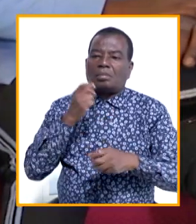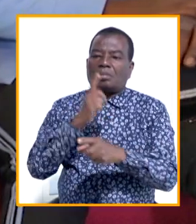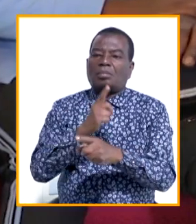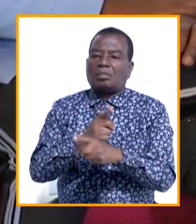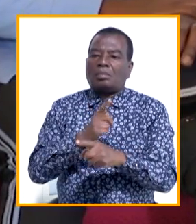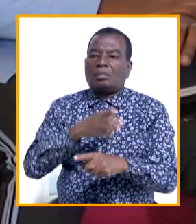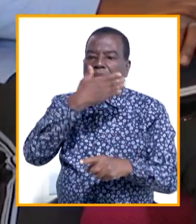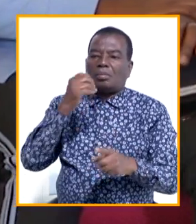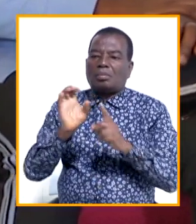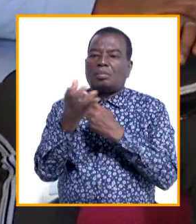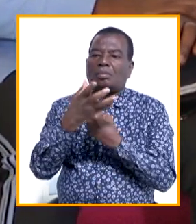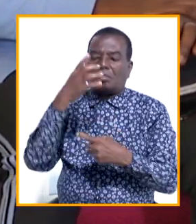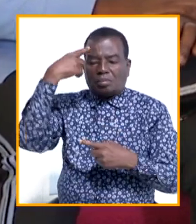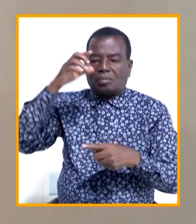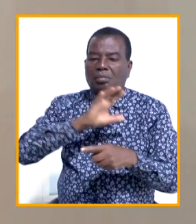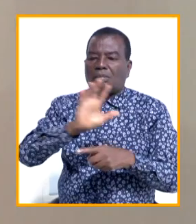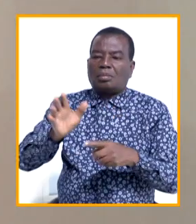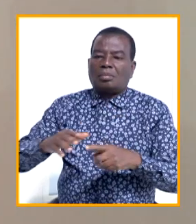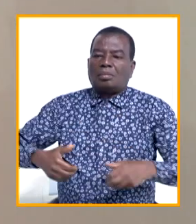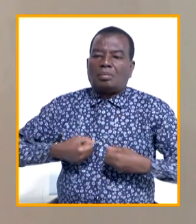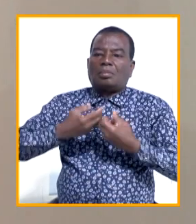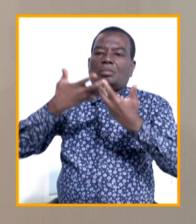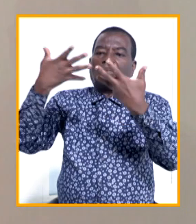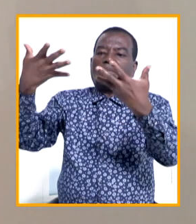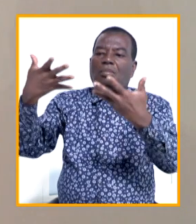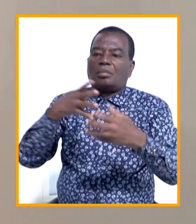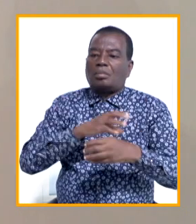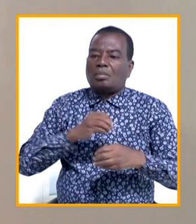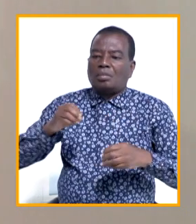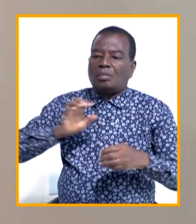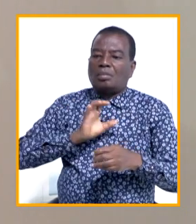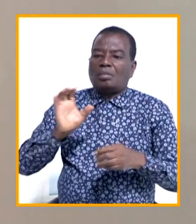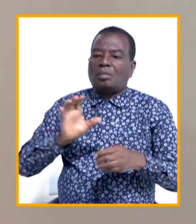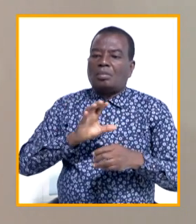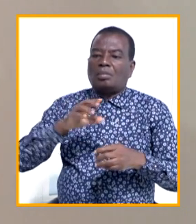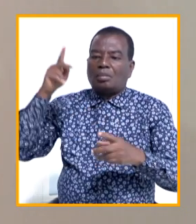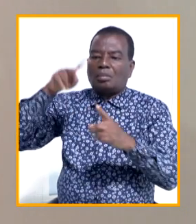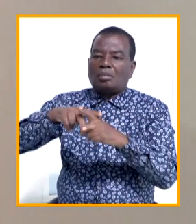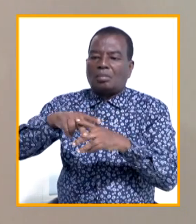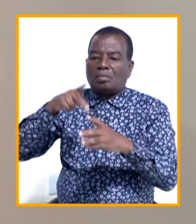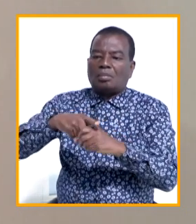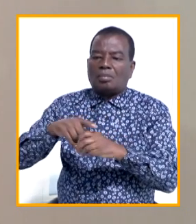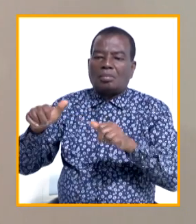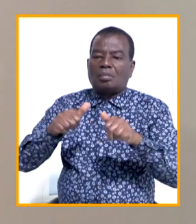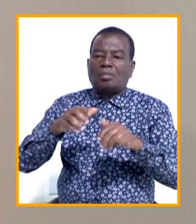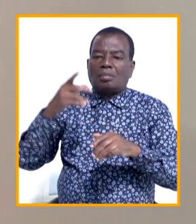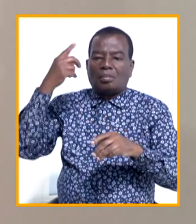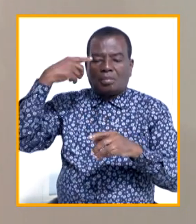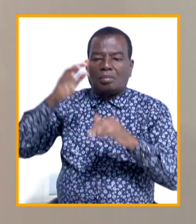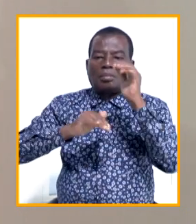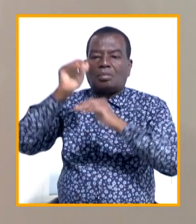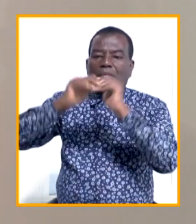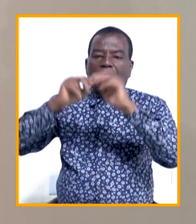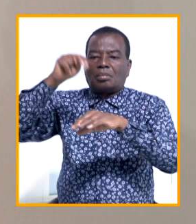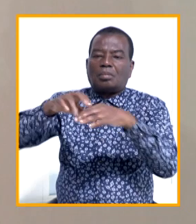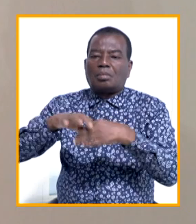garantir les meilleures conditions pour votre épanouissement et votre participation active à la construction